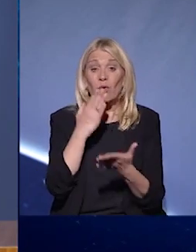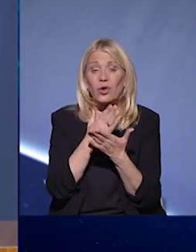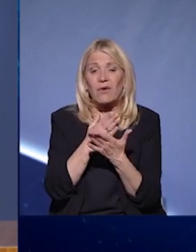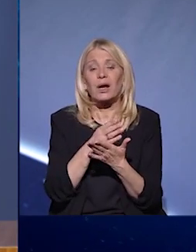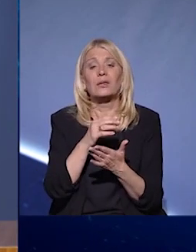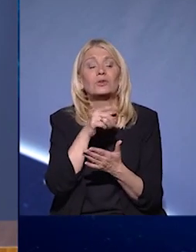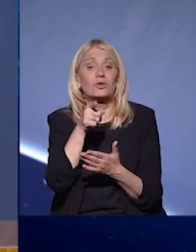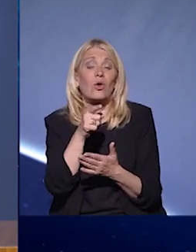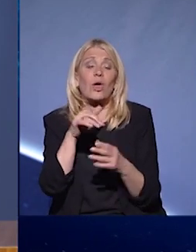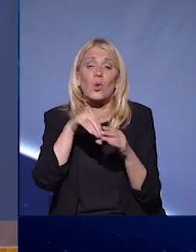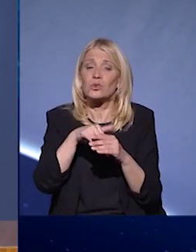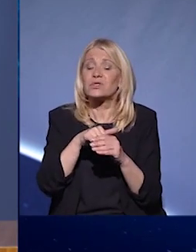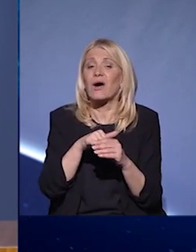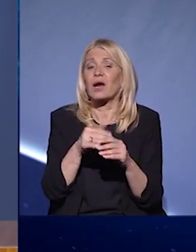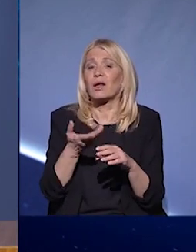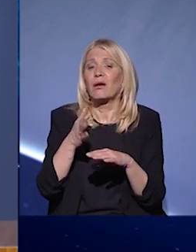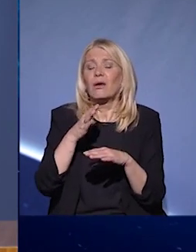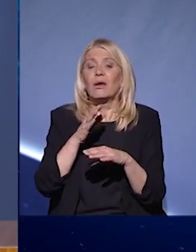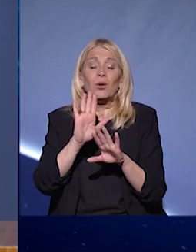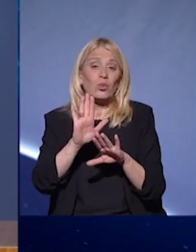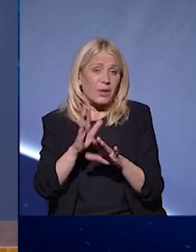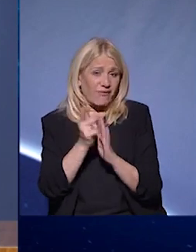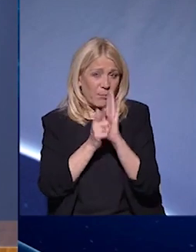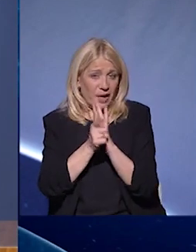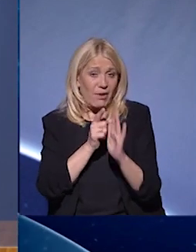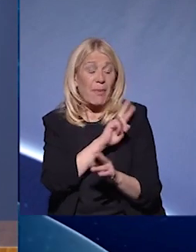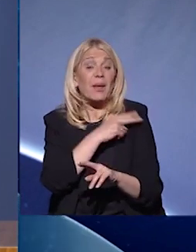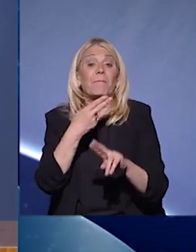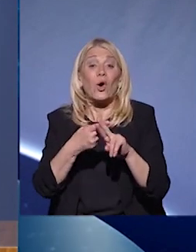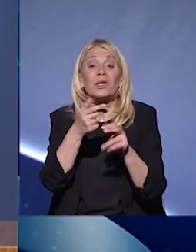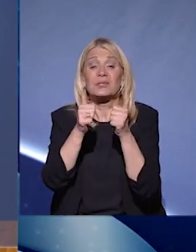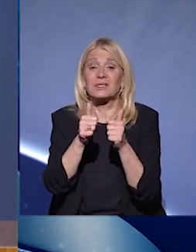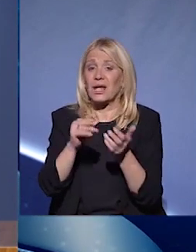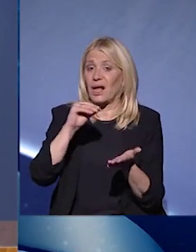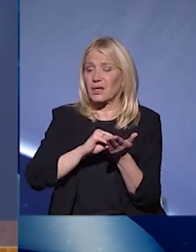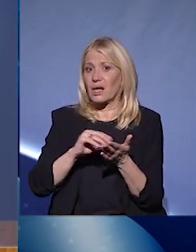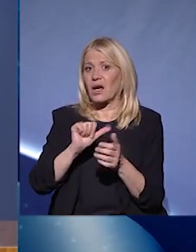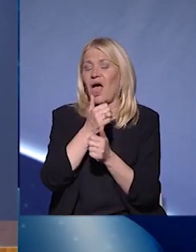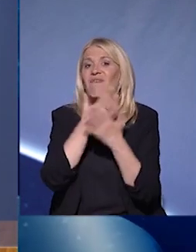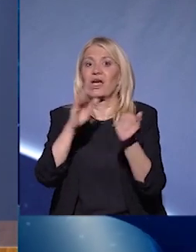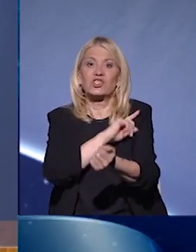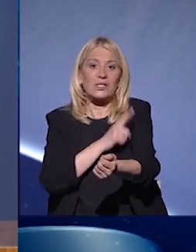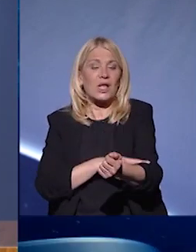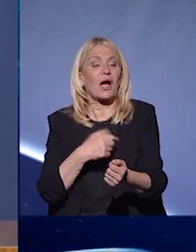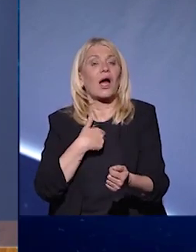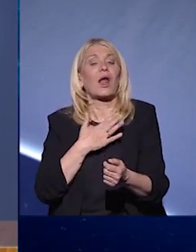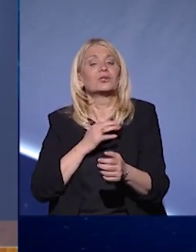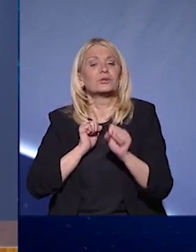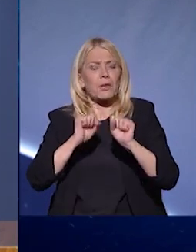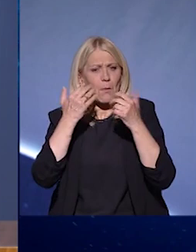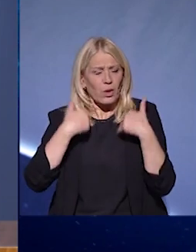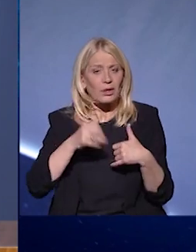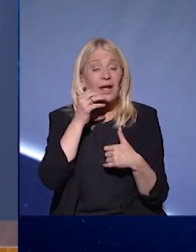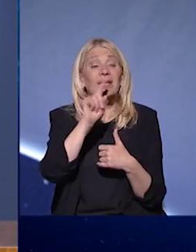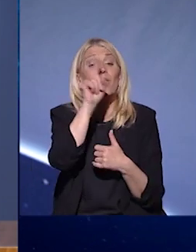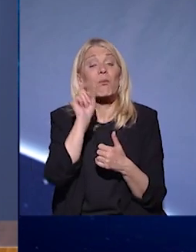da je to u stvari u takvim privremenim bolnicama se sada nalazi naša najveća snaga, naš najveći imunitet kad